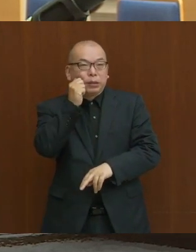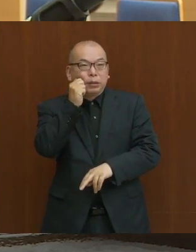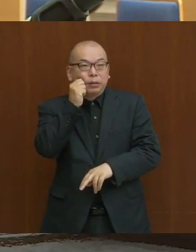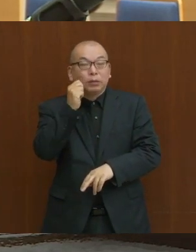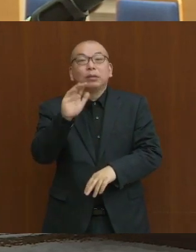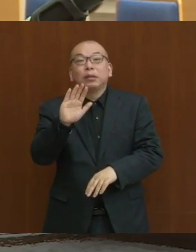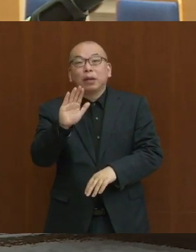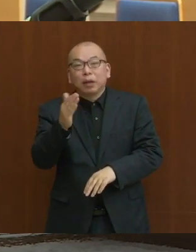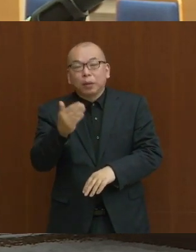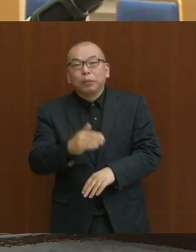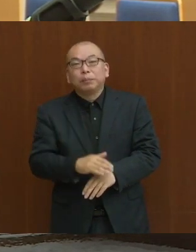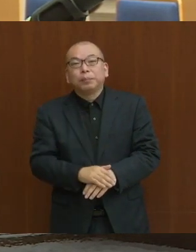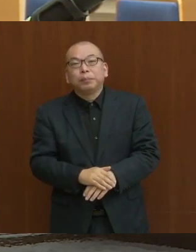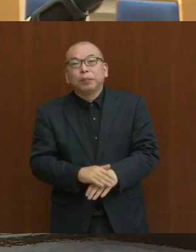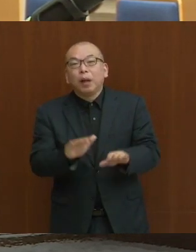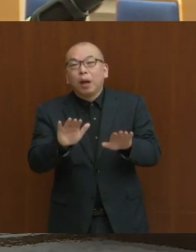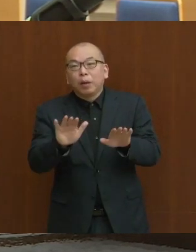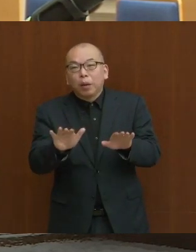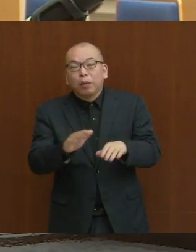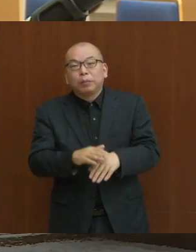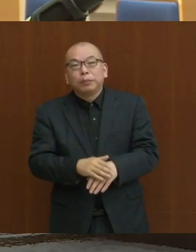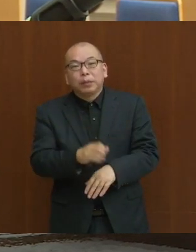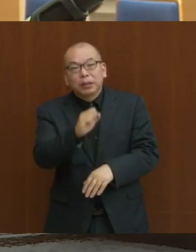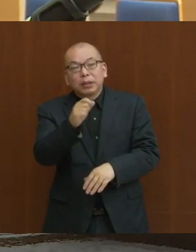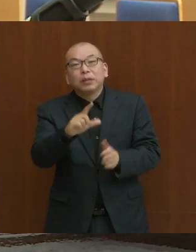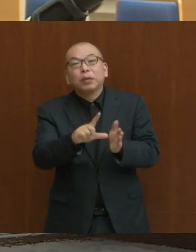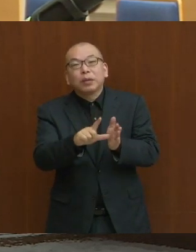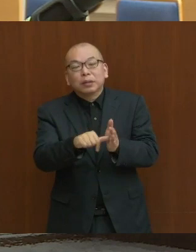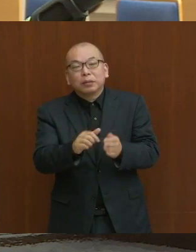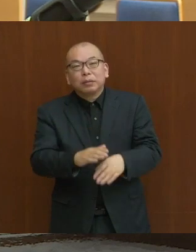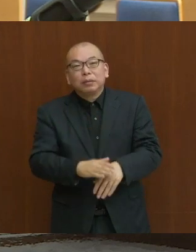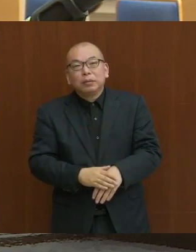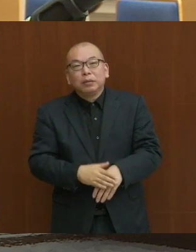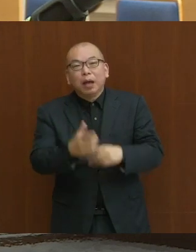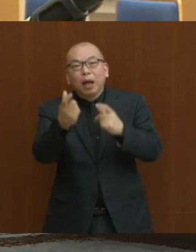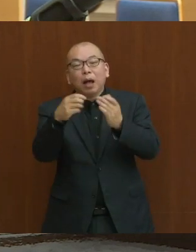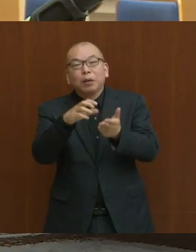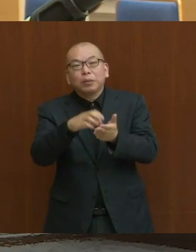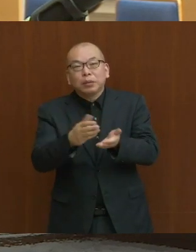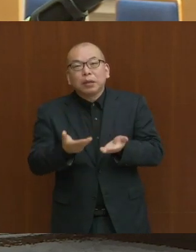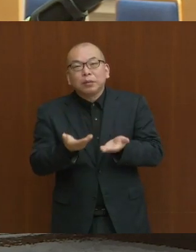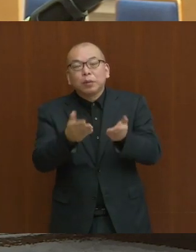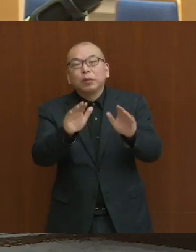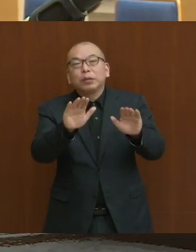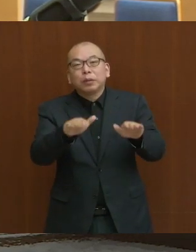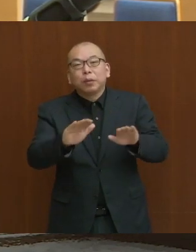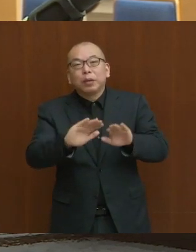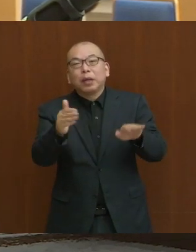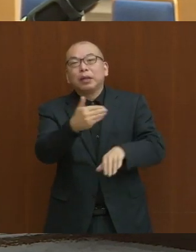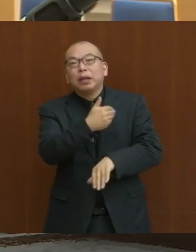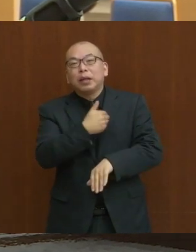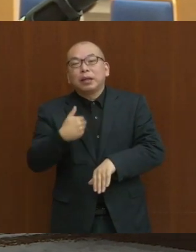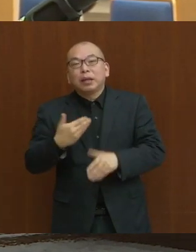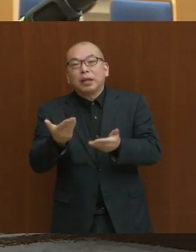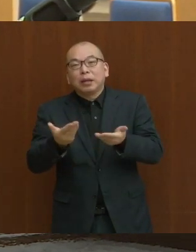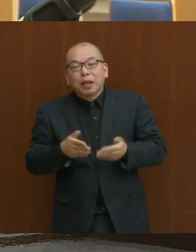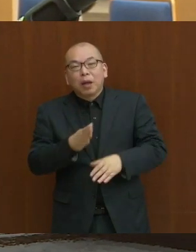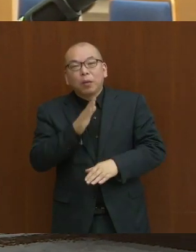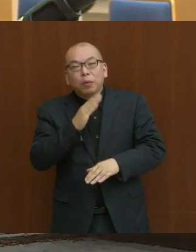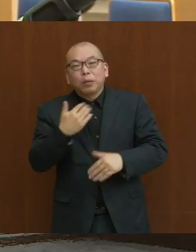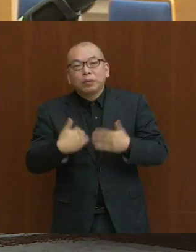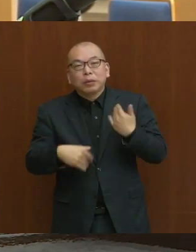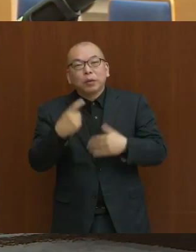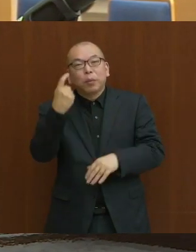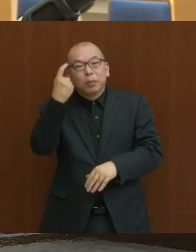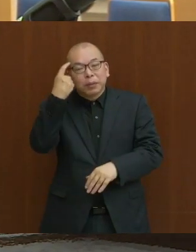が、今日この良き日に学位授与式を挙行していただいたことを本当に嬉しく思います